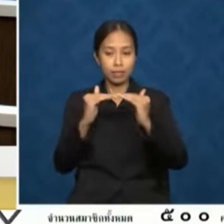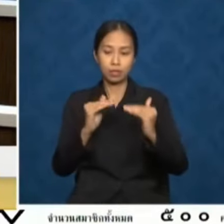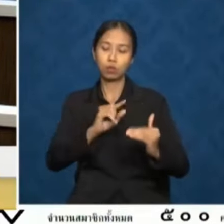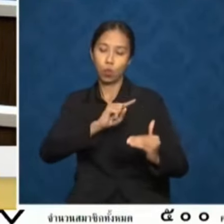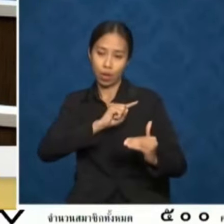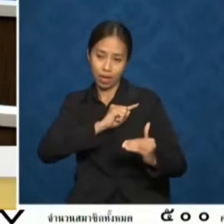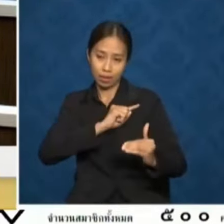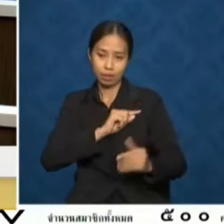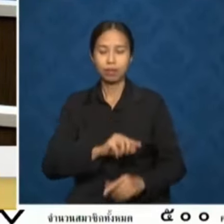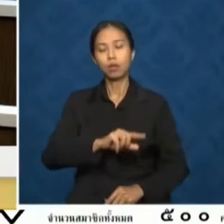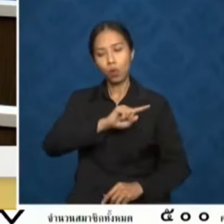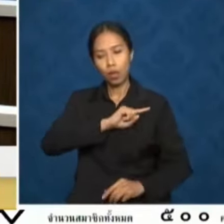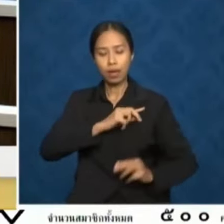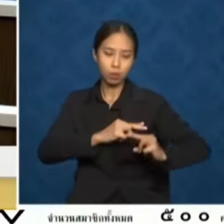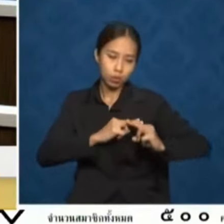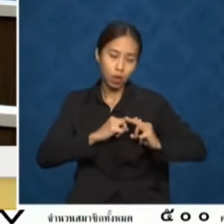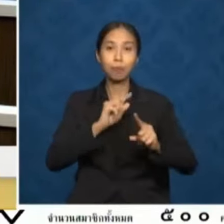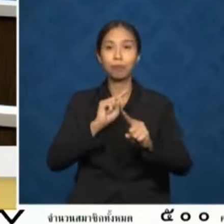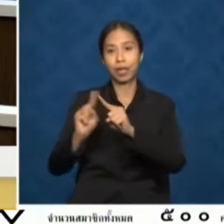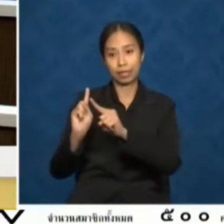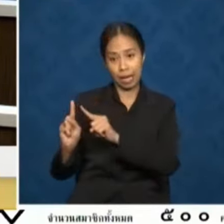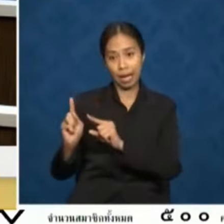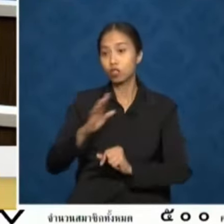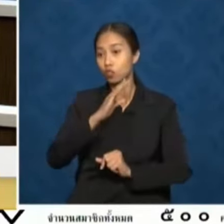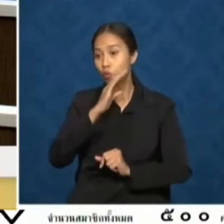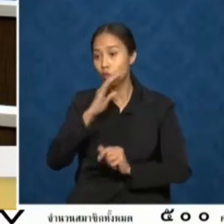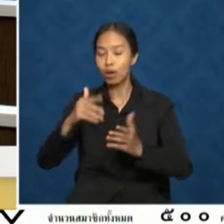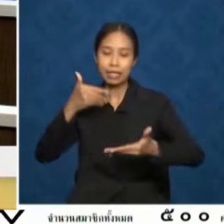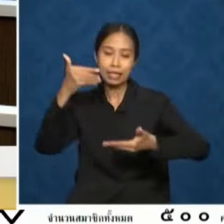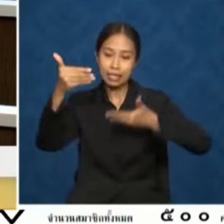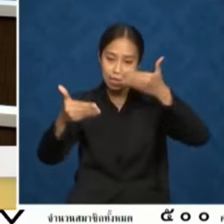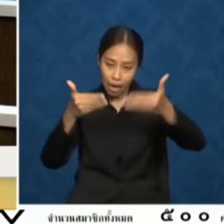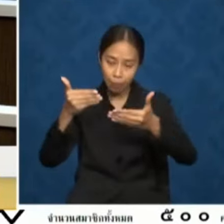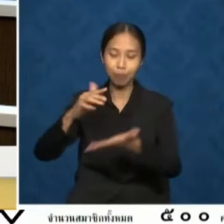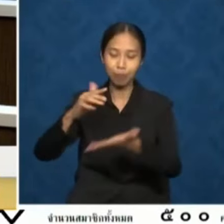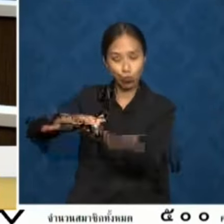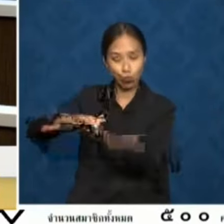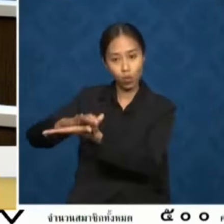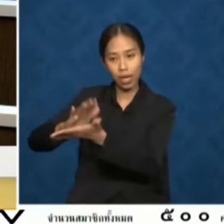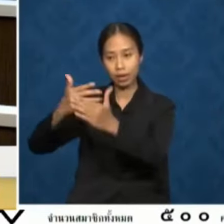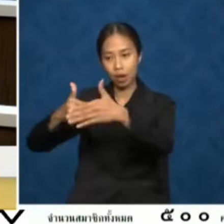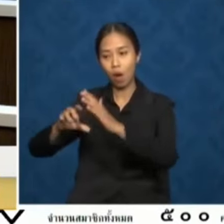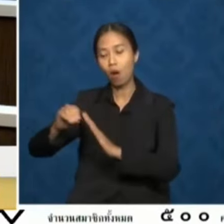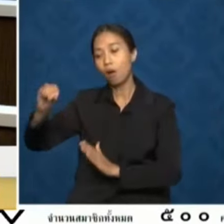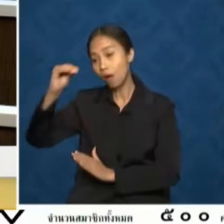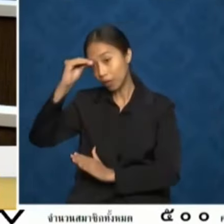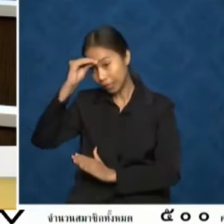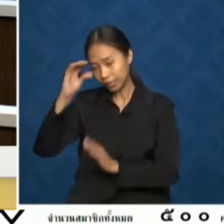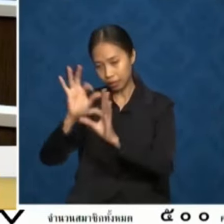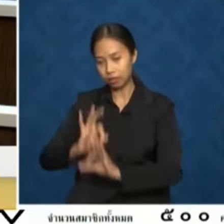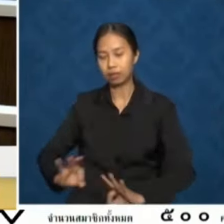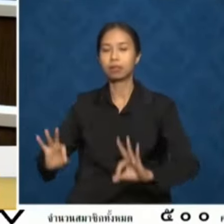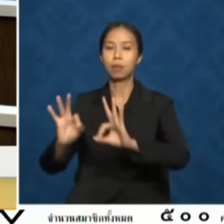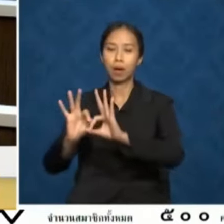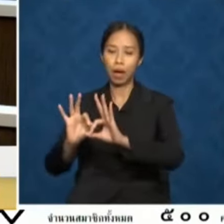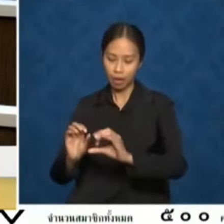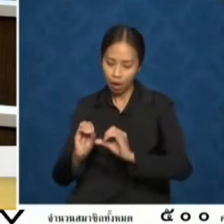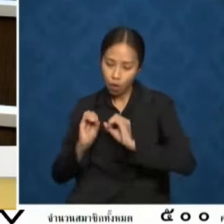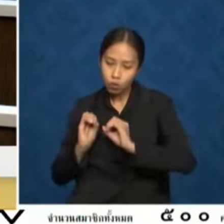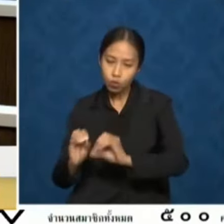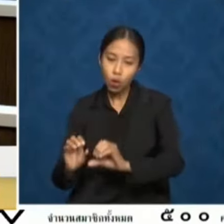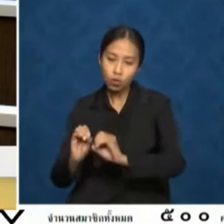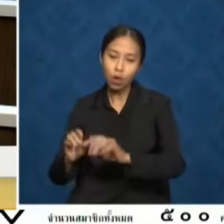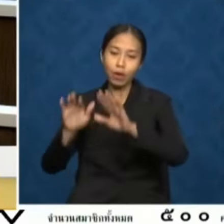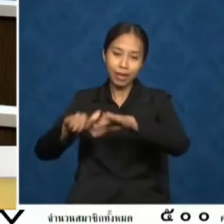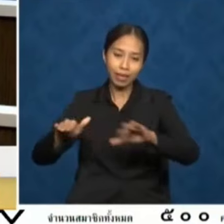องการทำกิจกรรมนักเรียนในห้องเรียนในโรงเรียนเป็นเรื่องสำคัญที่จะปลูกฝังให้นักเรียนได้แสดง